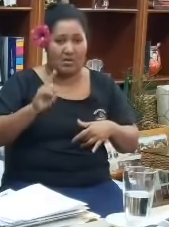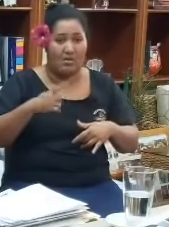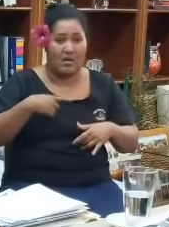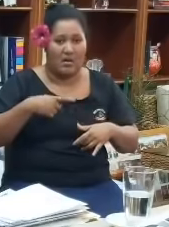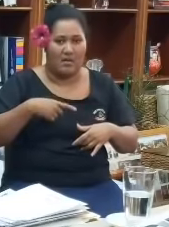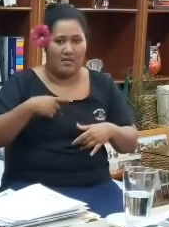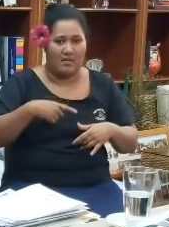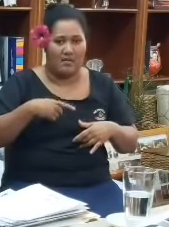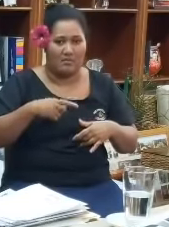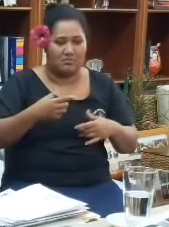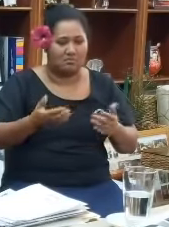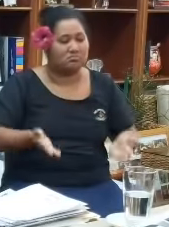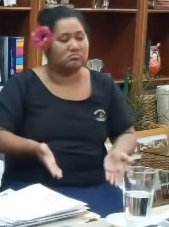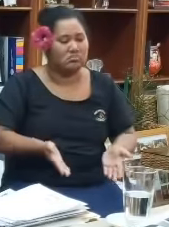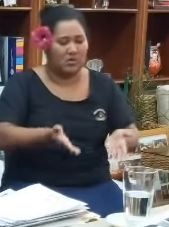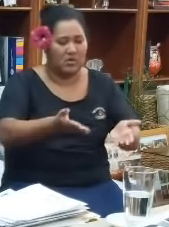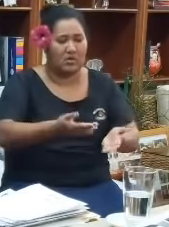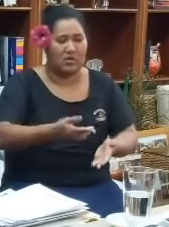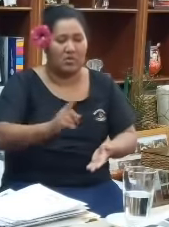kupu wa ki va